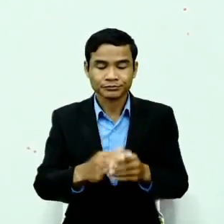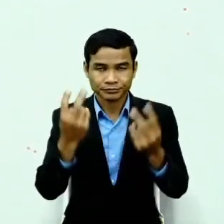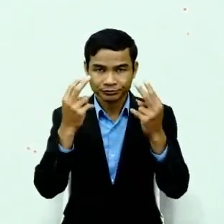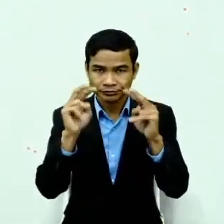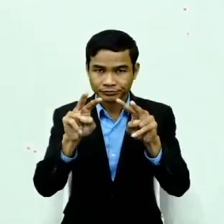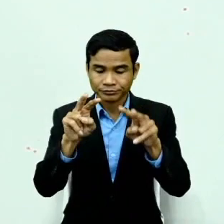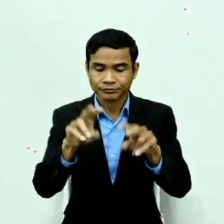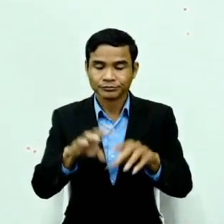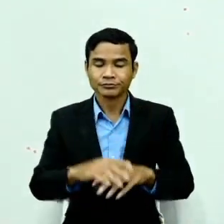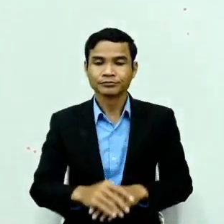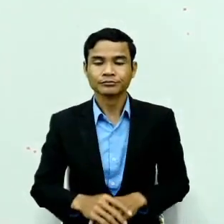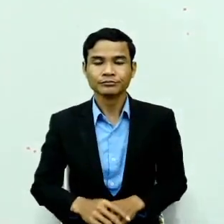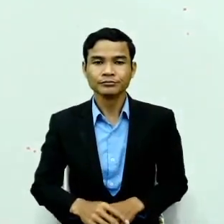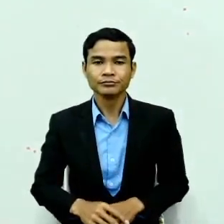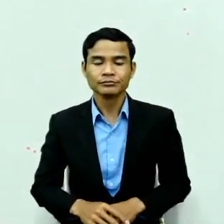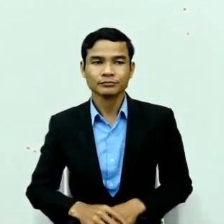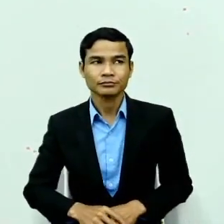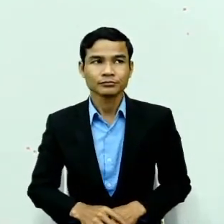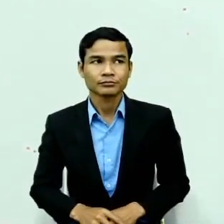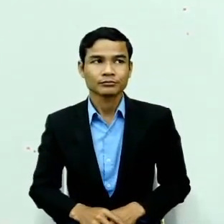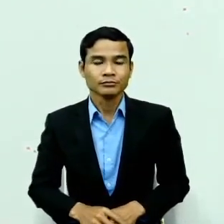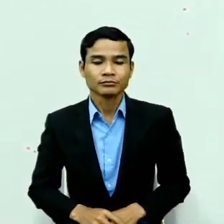chà